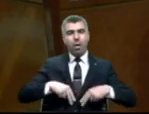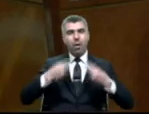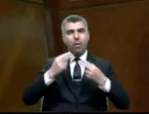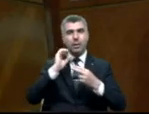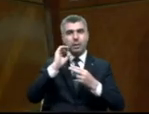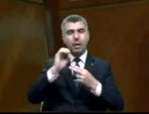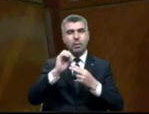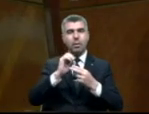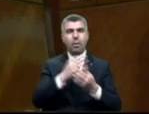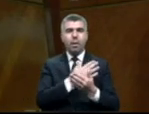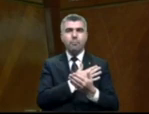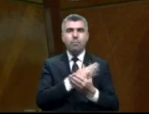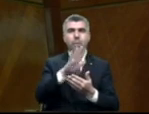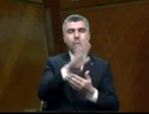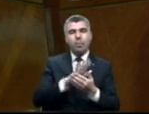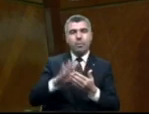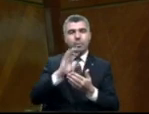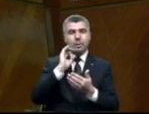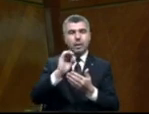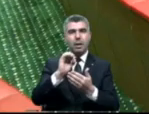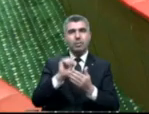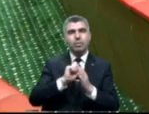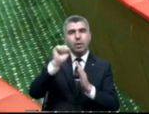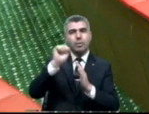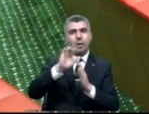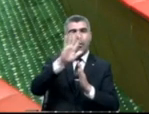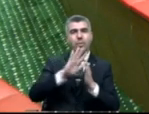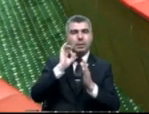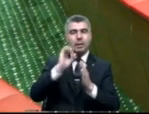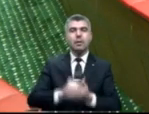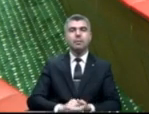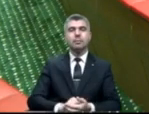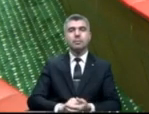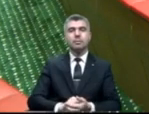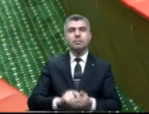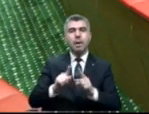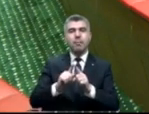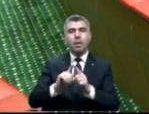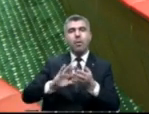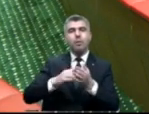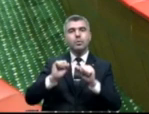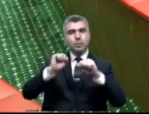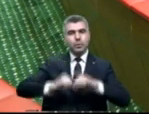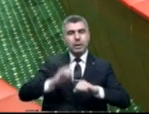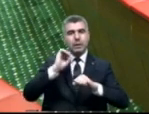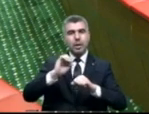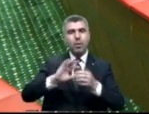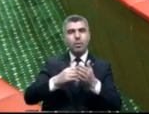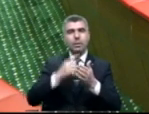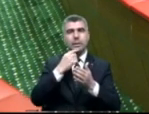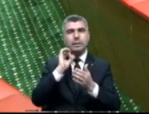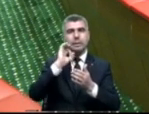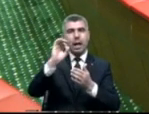بالروح بالجسد هب فتاك لب نداك، في